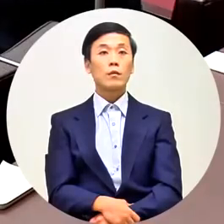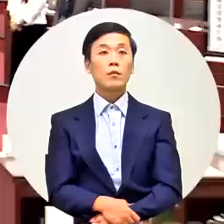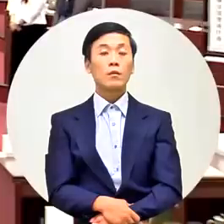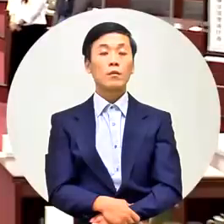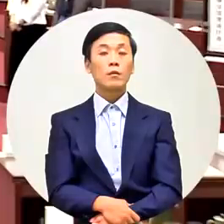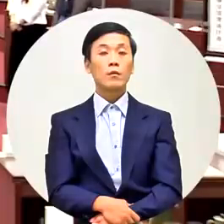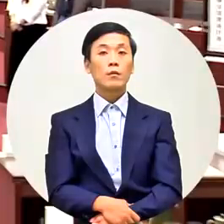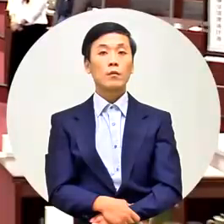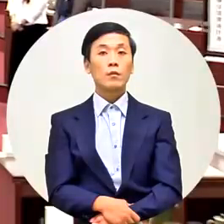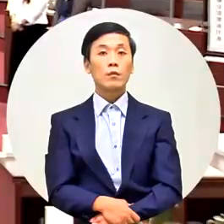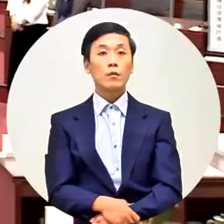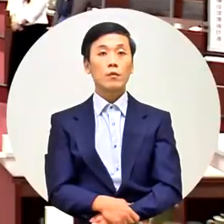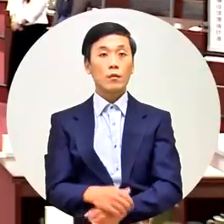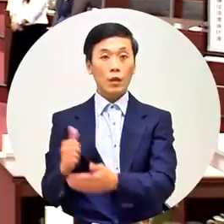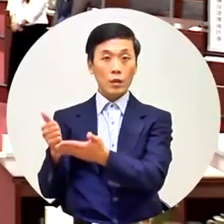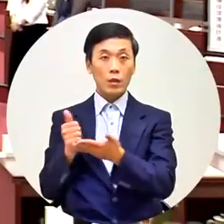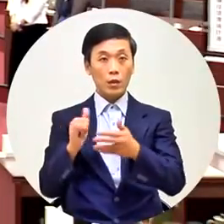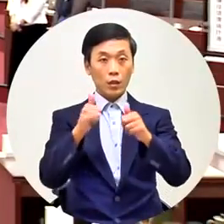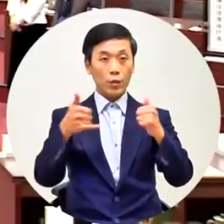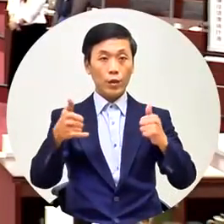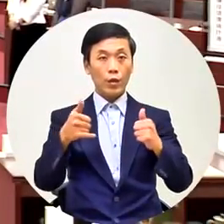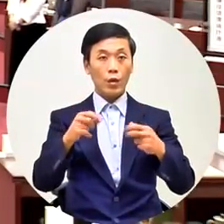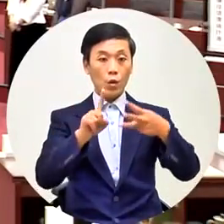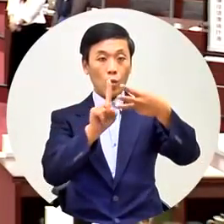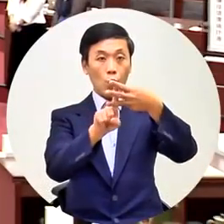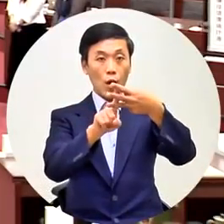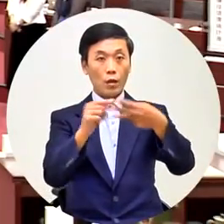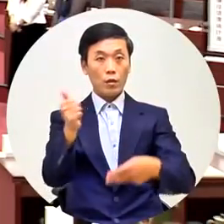请王耀玉议员领取选票。